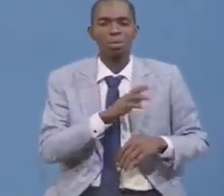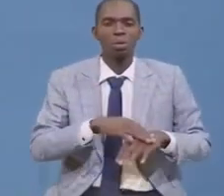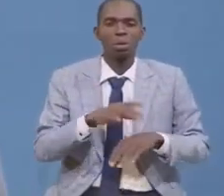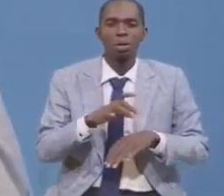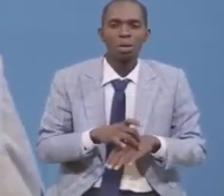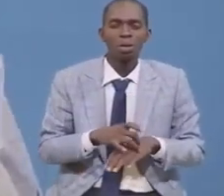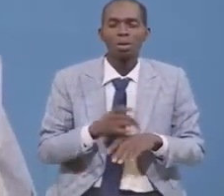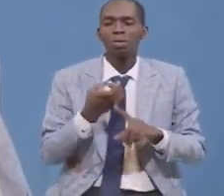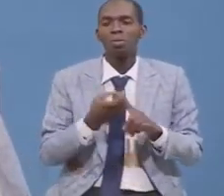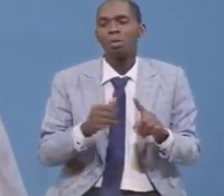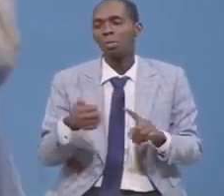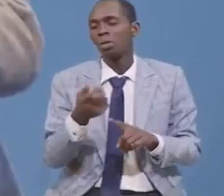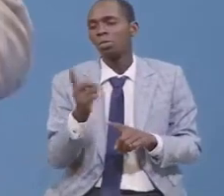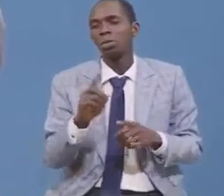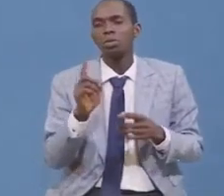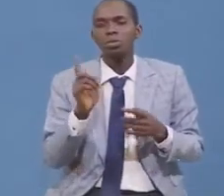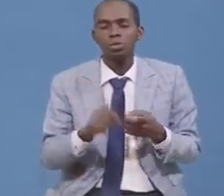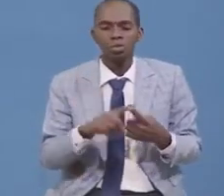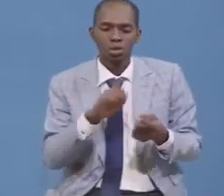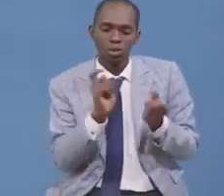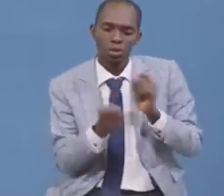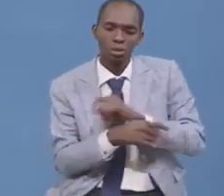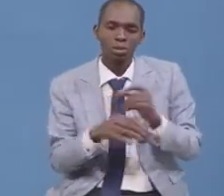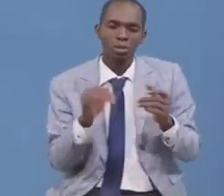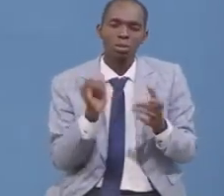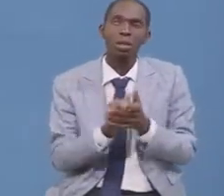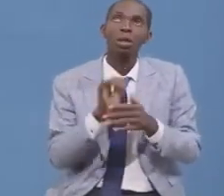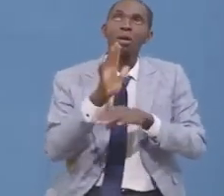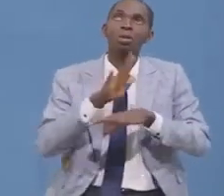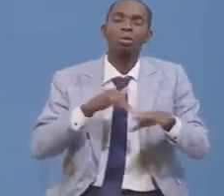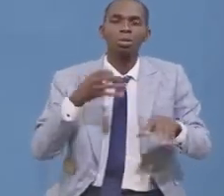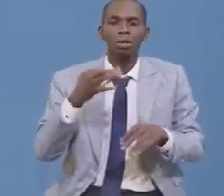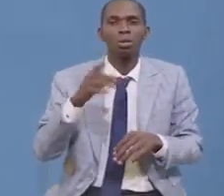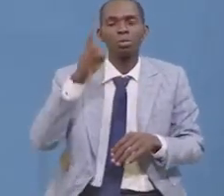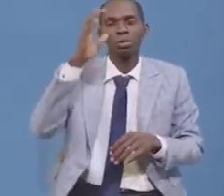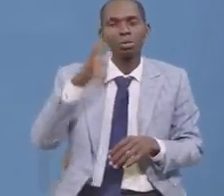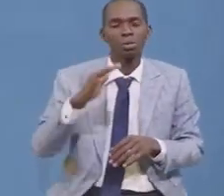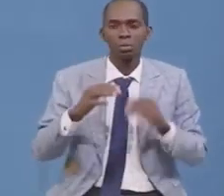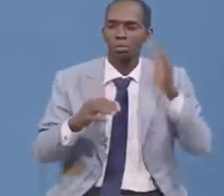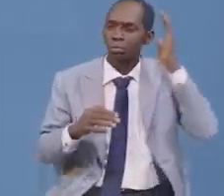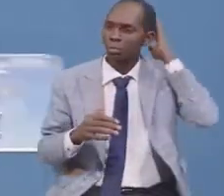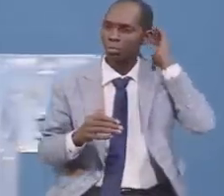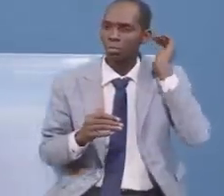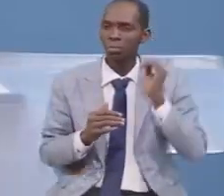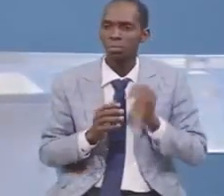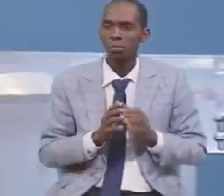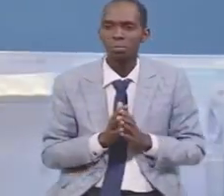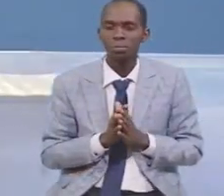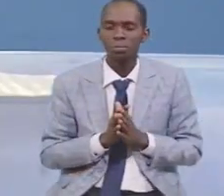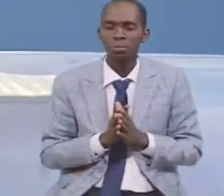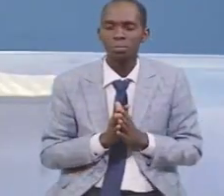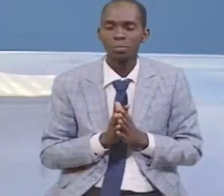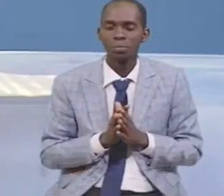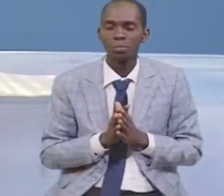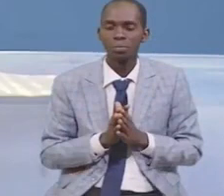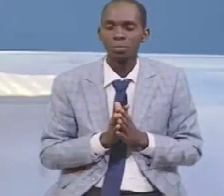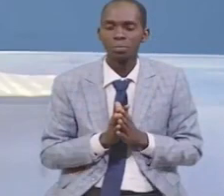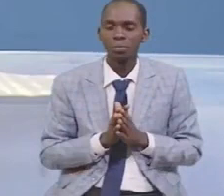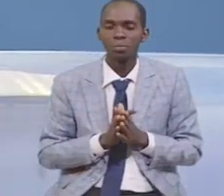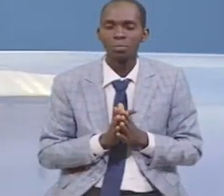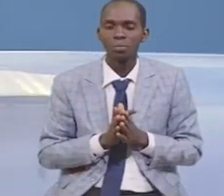to modify that call. దేవుడు పిలుపును, దేవుని యొక్క పిలిచిన పిలుపును మార్పు చేయడానికి ఏ వ్యక్తిని